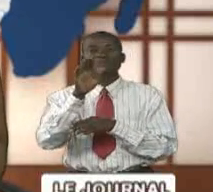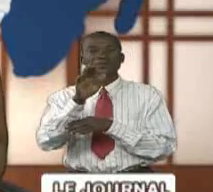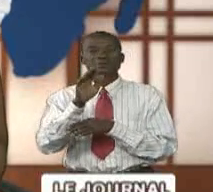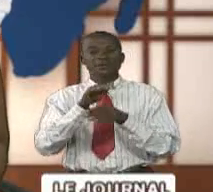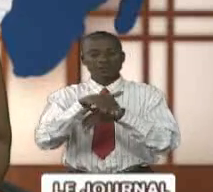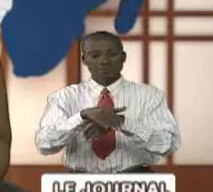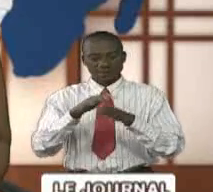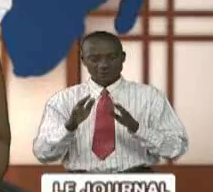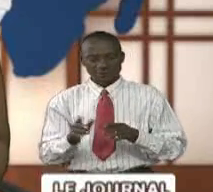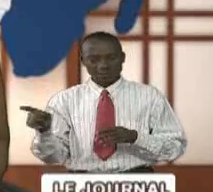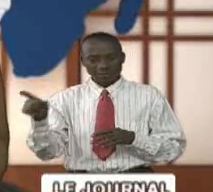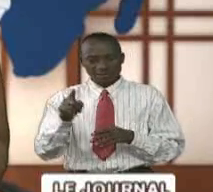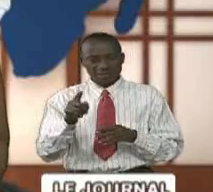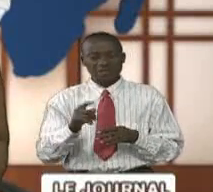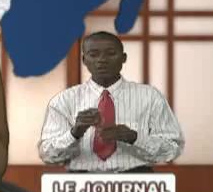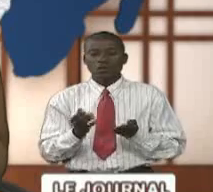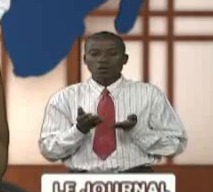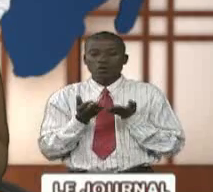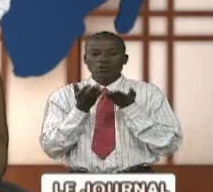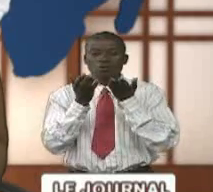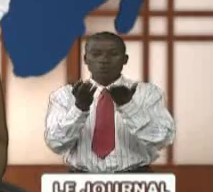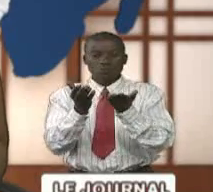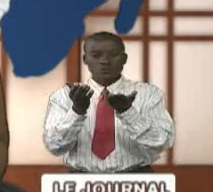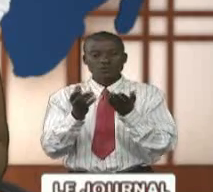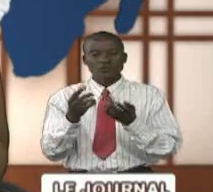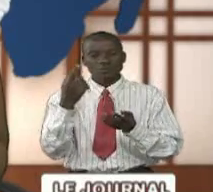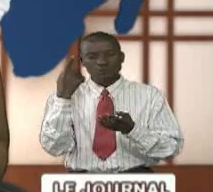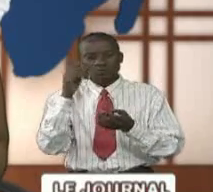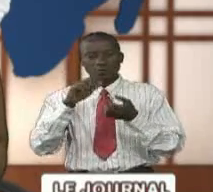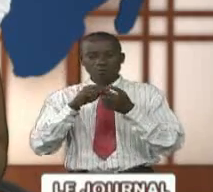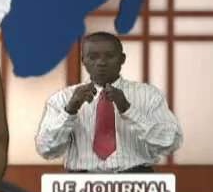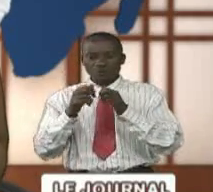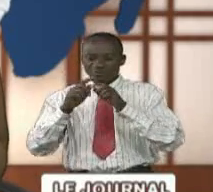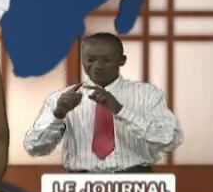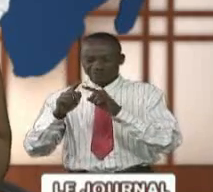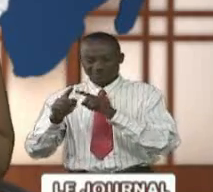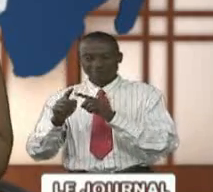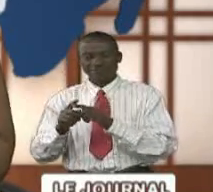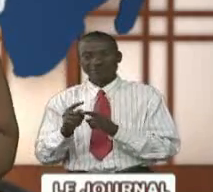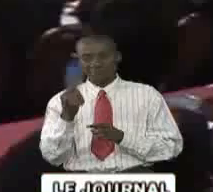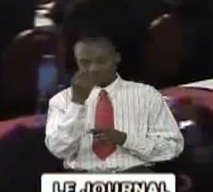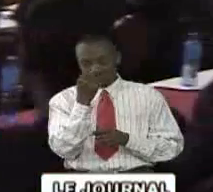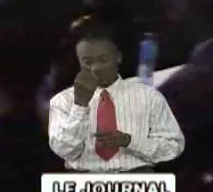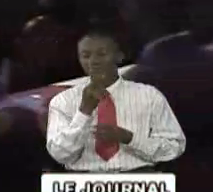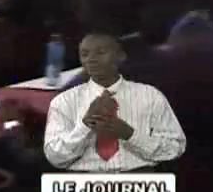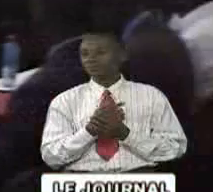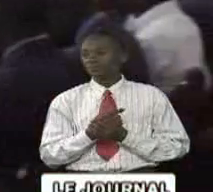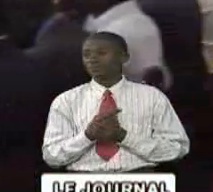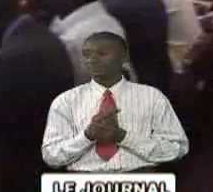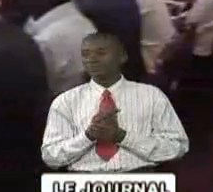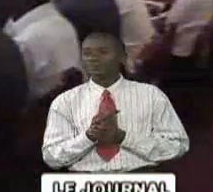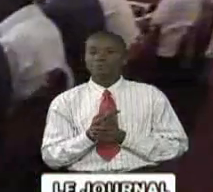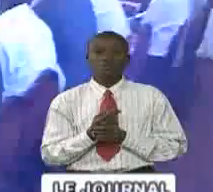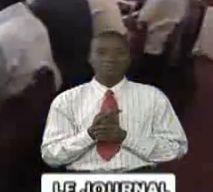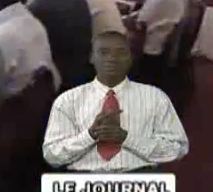à peaufiner de meilleures propositions de réduction du délai de traitement des dossiers. Ricky Nzuzluer. 9 jours ont